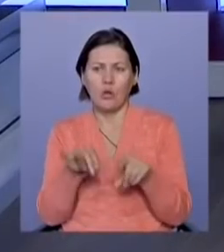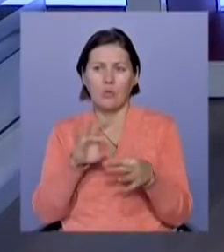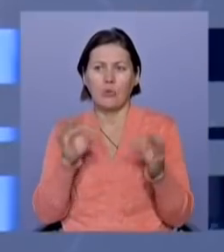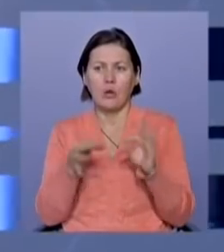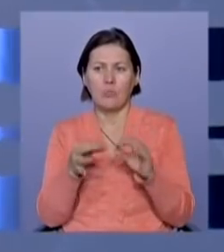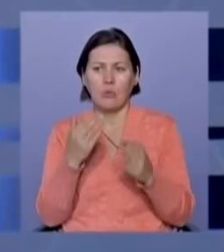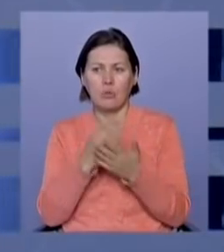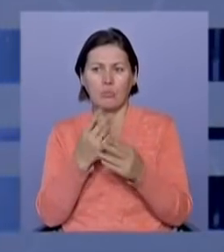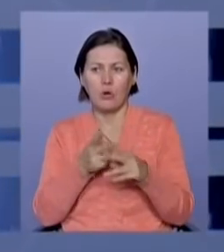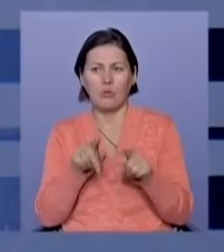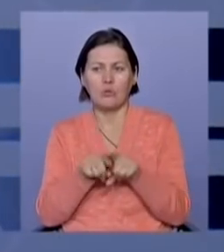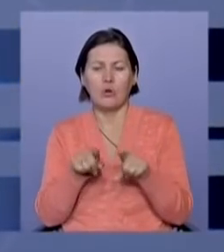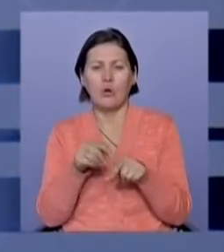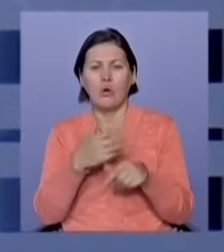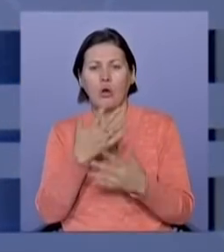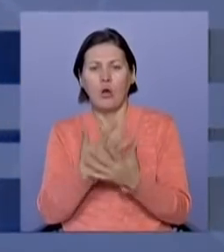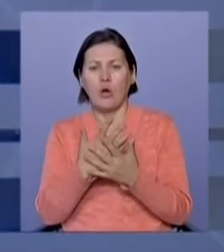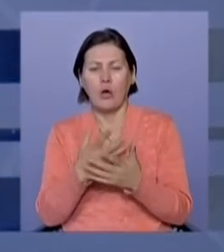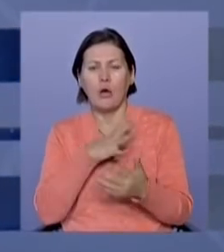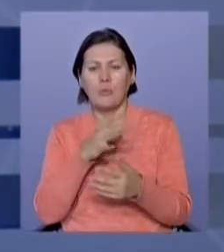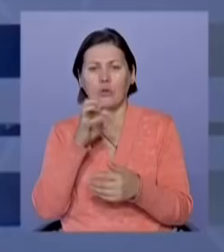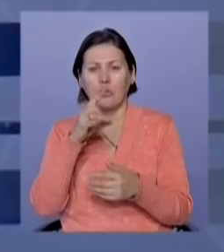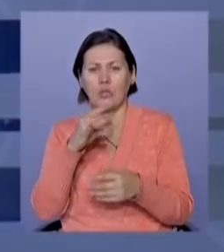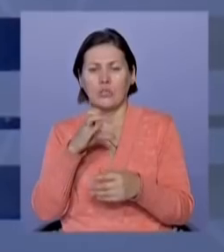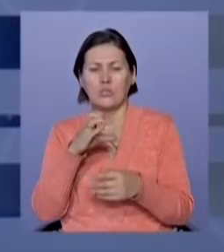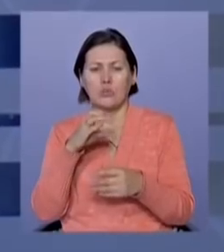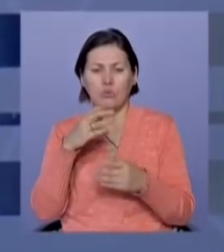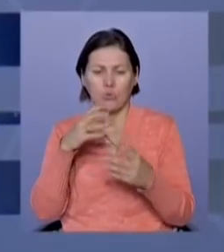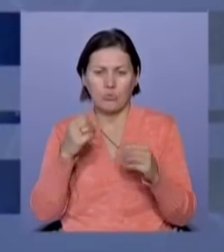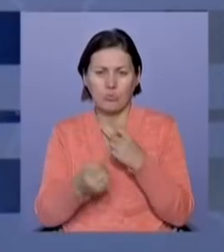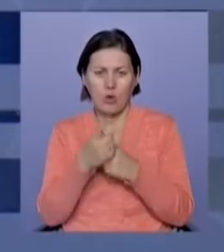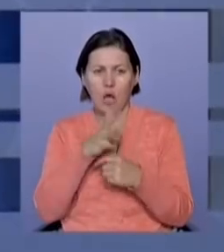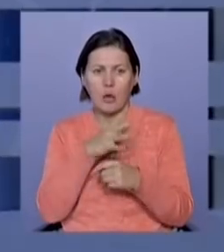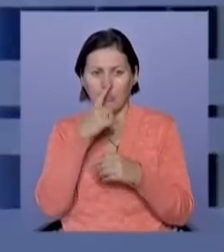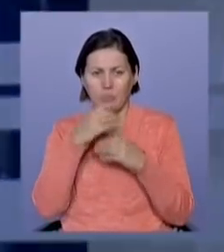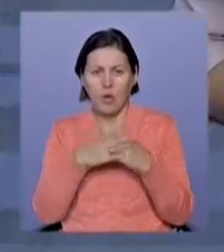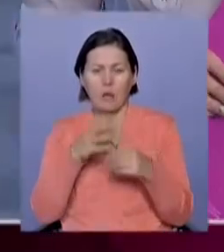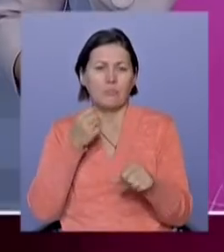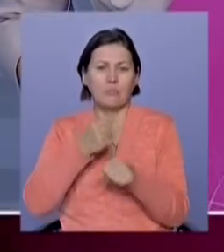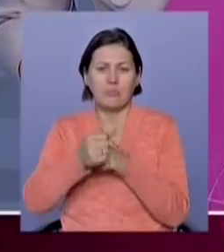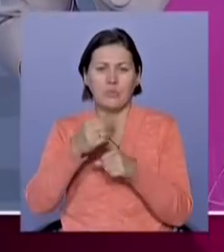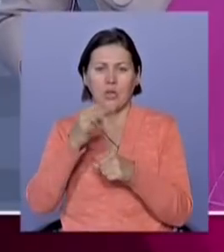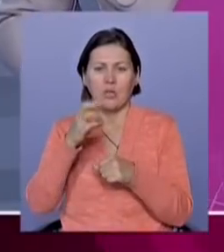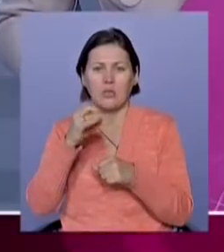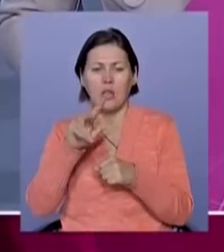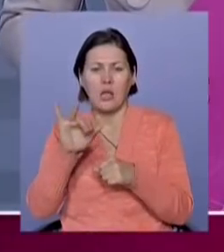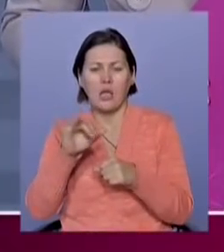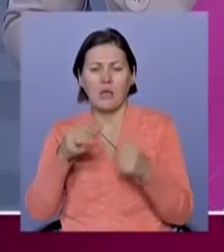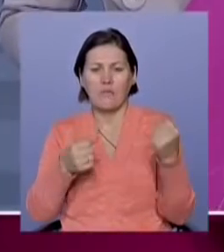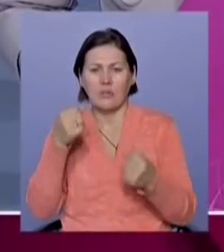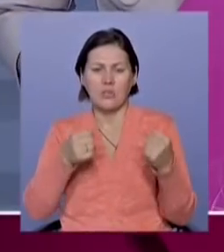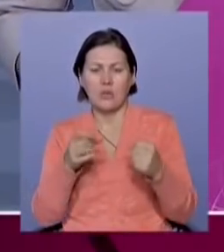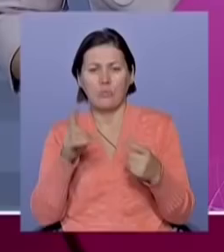өтсем. Қоғамда үлкен резонанс тудырған мысалдың бірі жақында ғана соққыға жығылған Николай Кучмаға қатысты болған